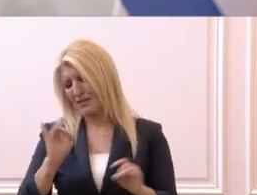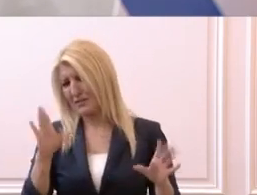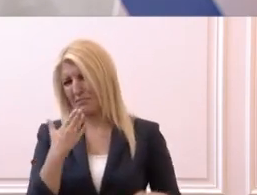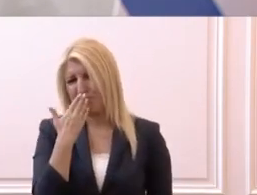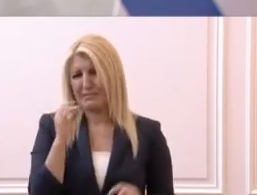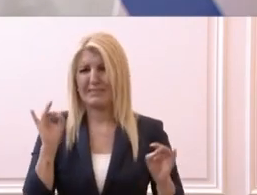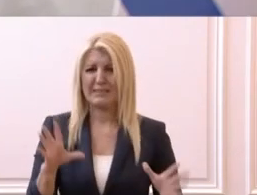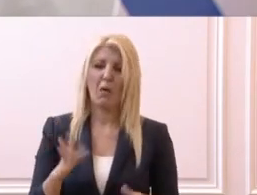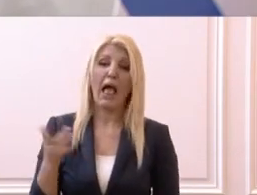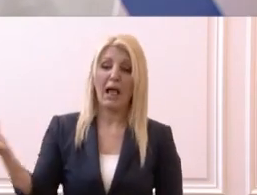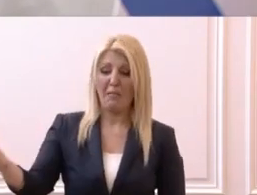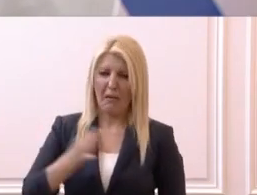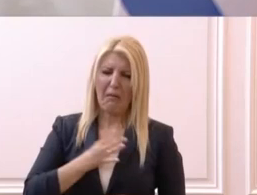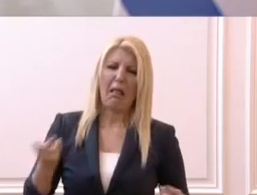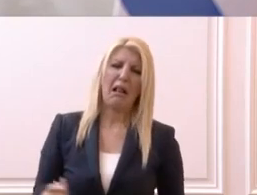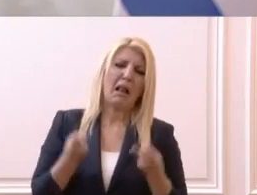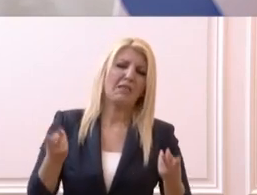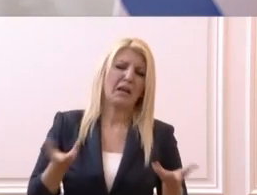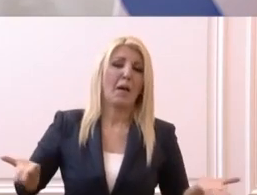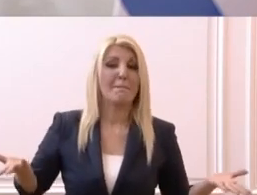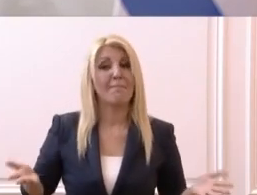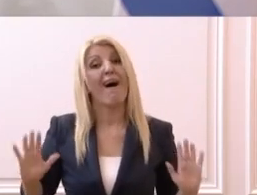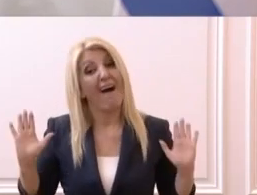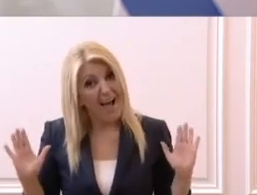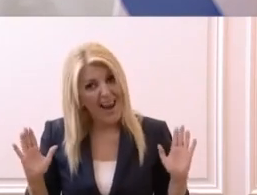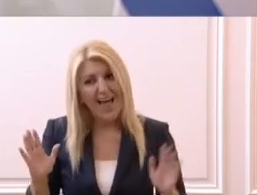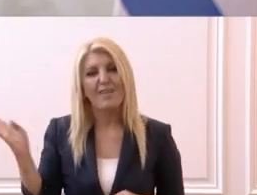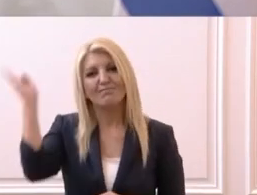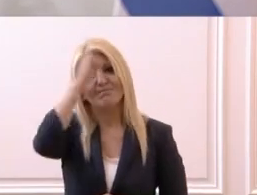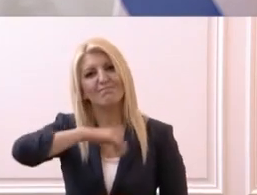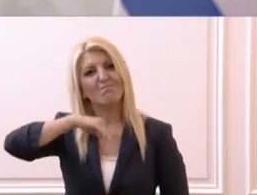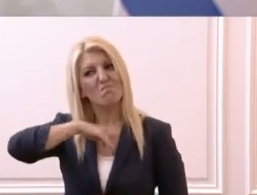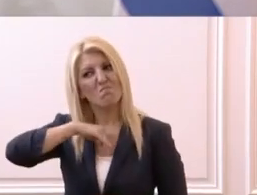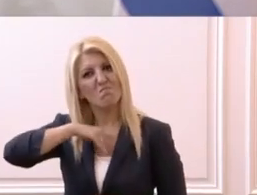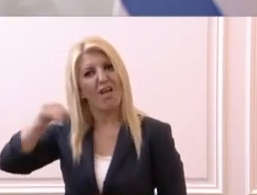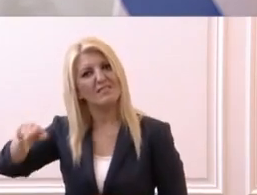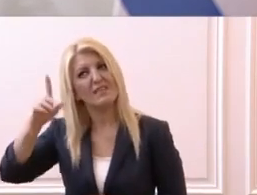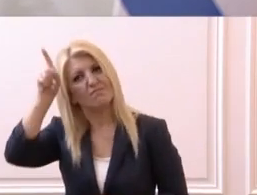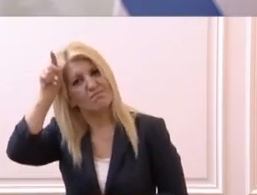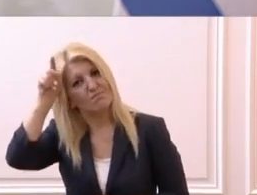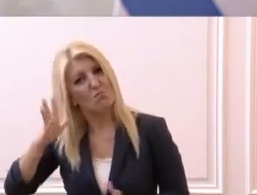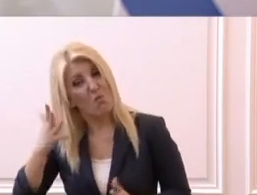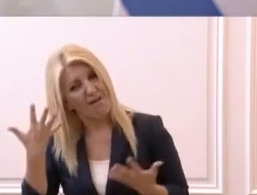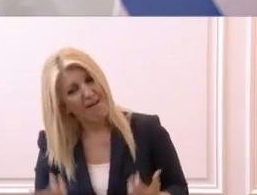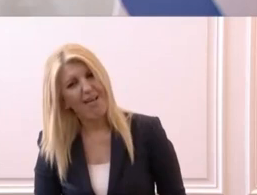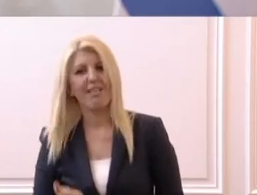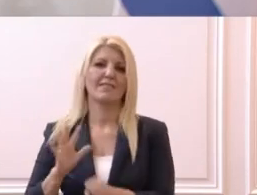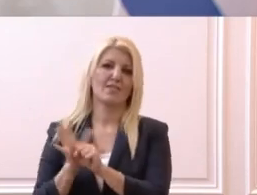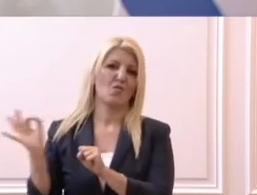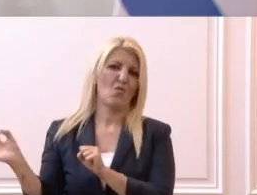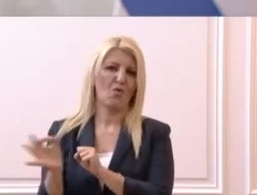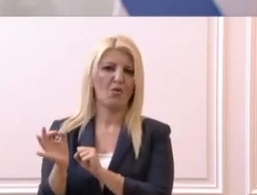είτε θα νοσήσουν πιο ανώδυνα, όμως θα παραμένουν σιωπηλοί αναμεταδότες του ιού, βοηθώντας τον και